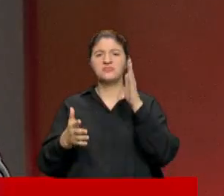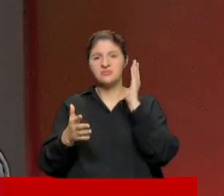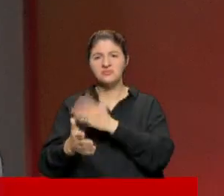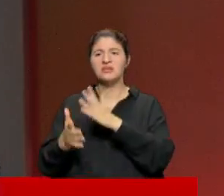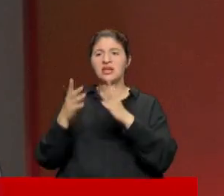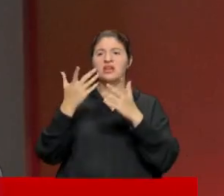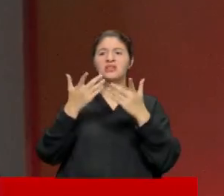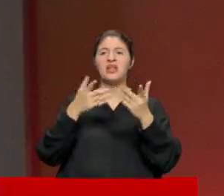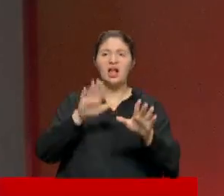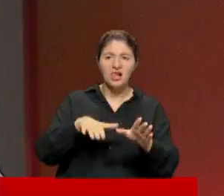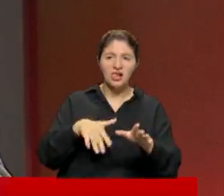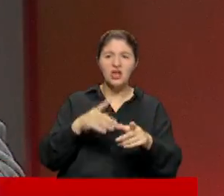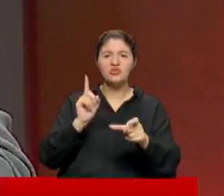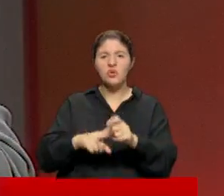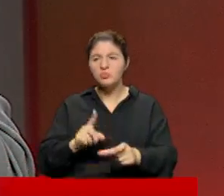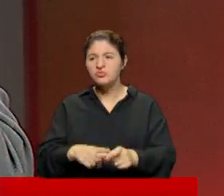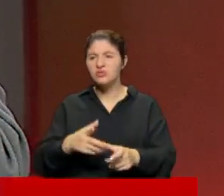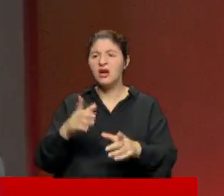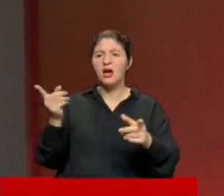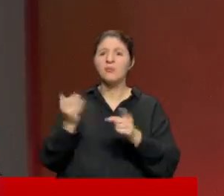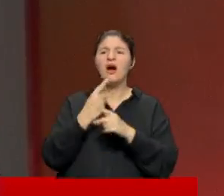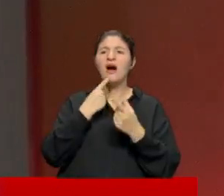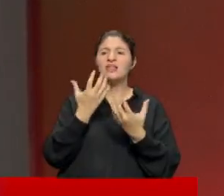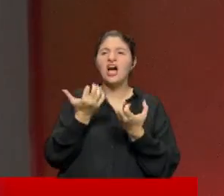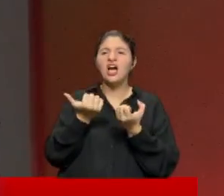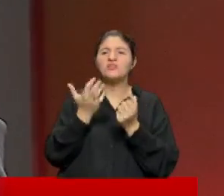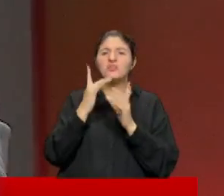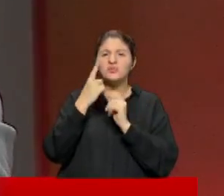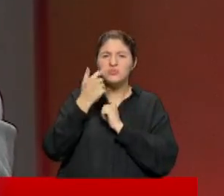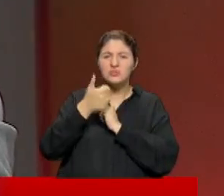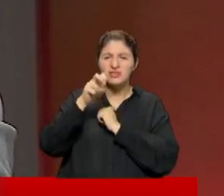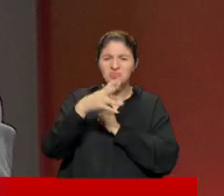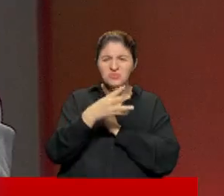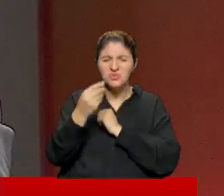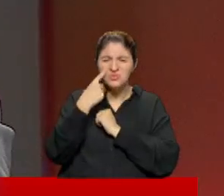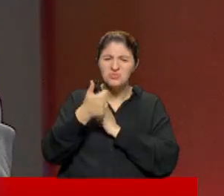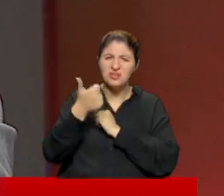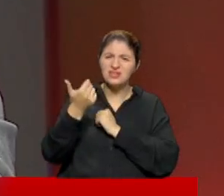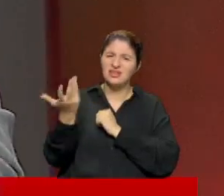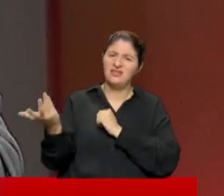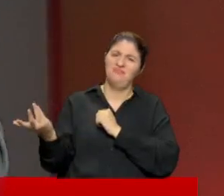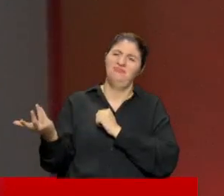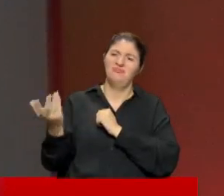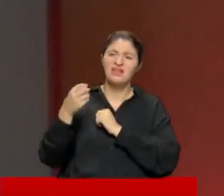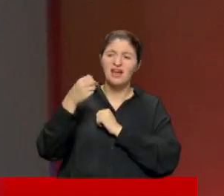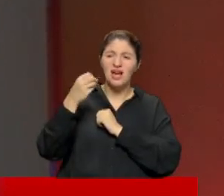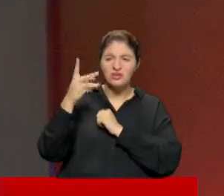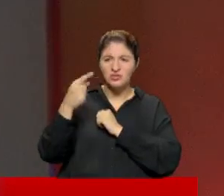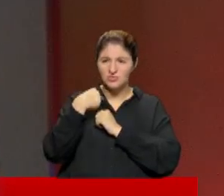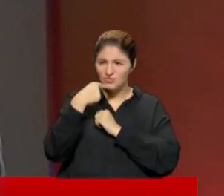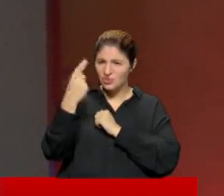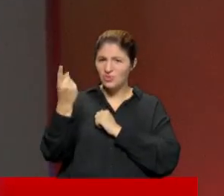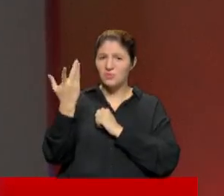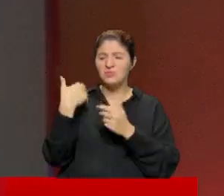yani Çorak çöplük y ağza alınmayacak bir Cumhur başkanı 85 milyonun cumhurbaşkanıdır ya Recep Tayyip Erdoğan'a